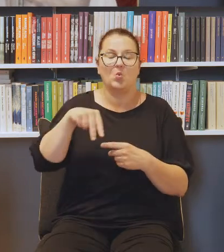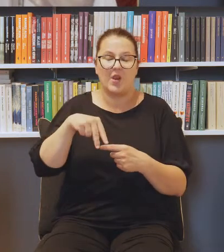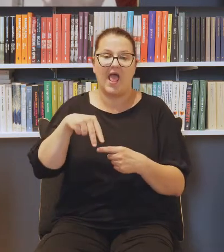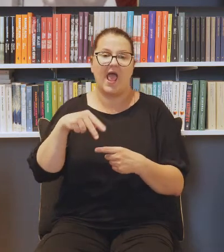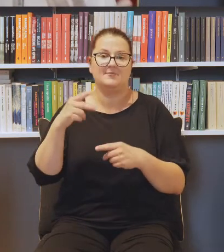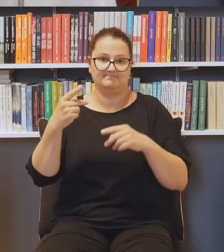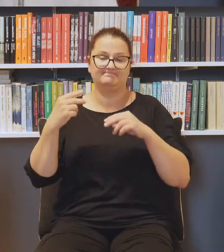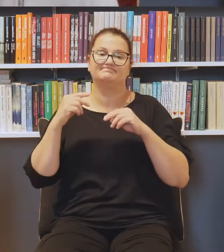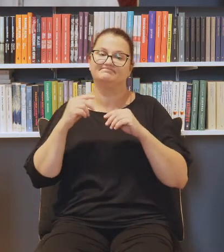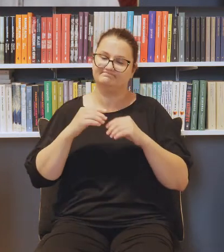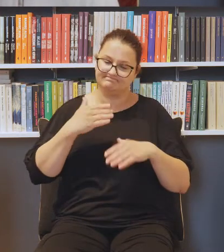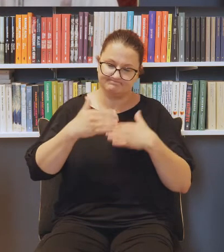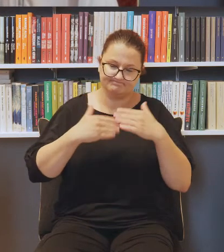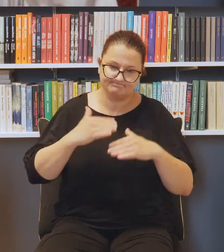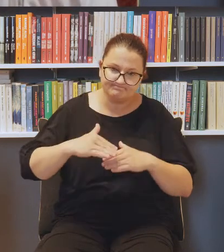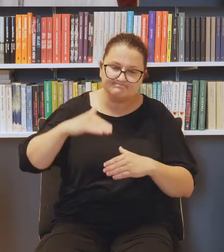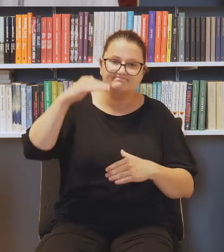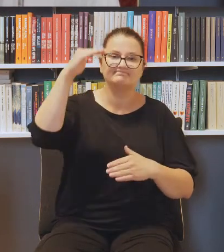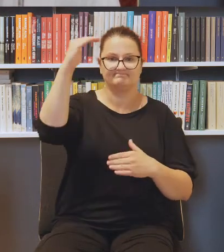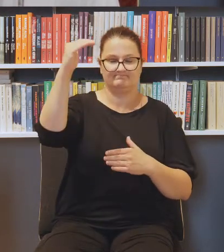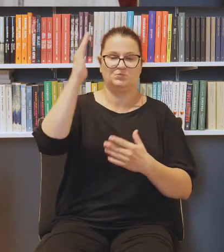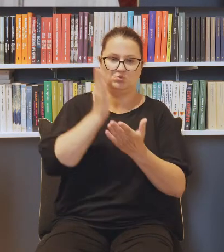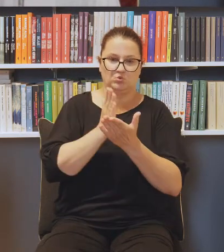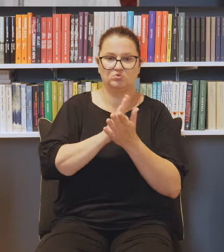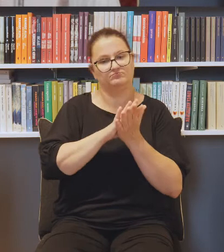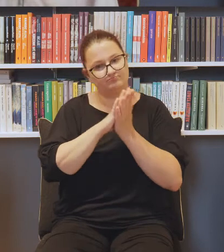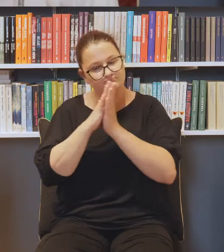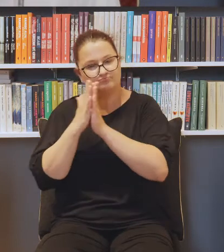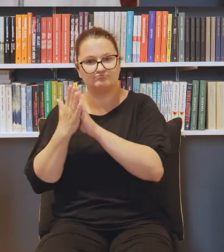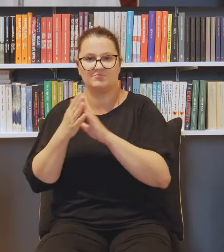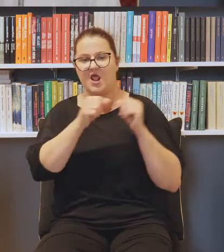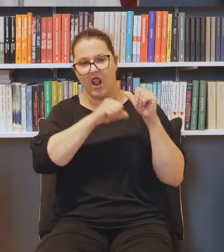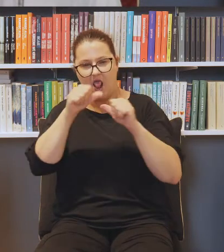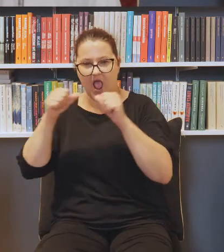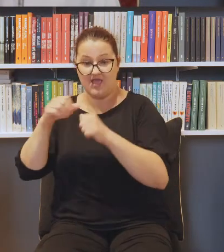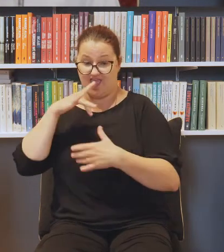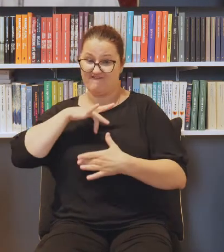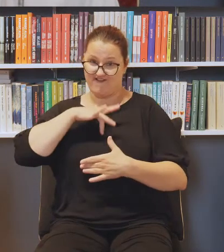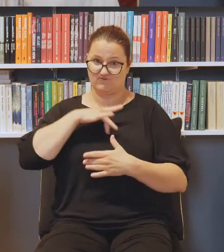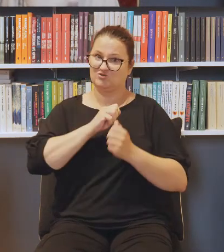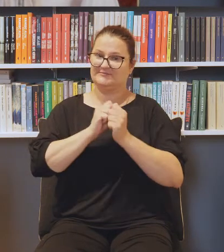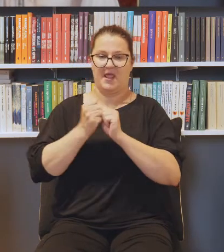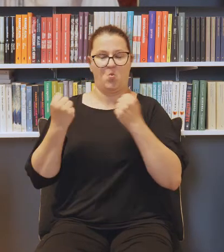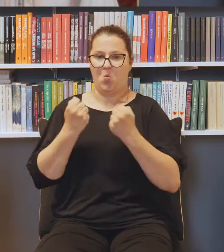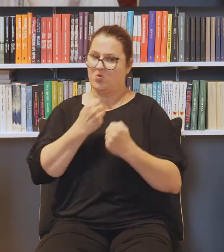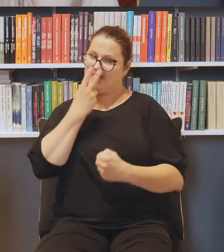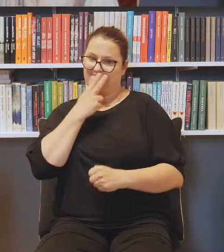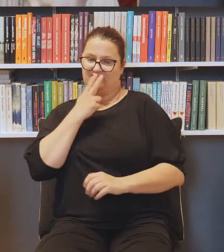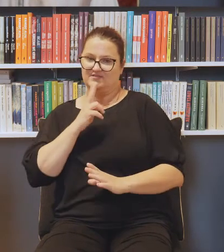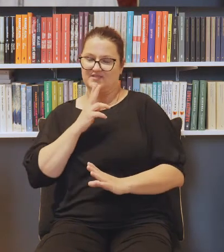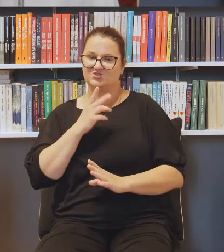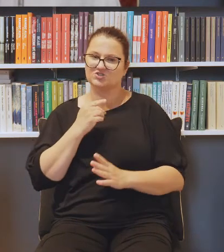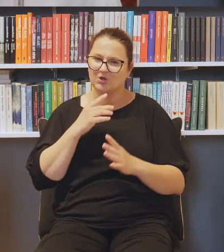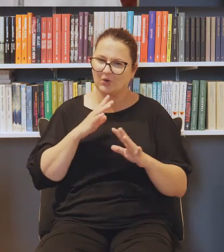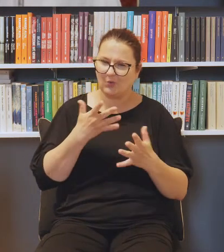przechodzenia procesu dojrzewania i jakby tej zmiany czasowej, żeby ona przechodziła jakąś istotną zmianę. Więc pytanie, czy w ogóle jest dla